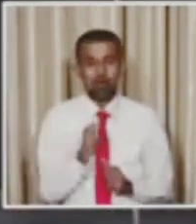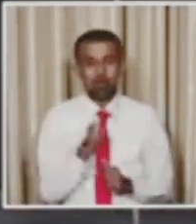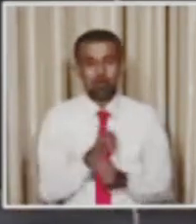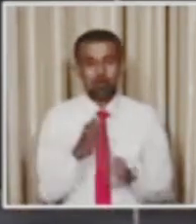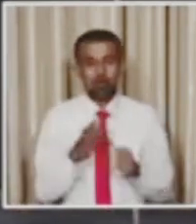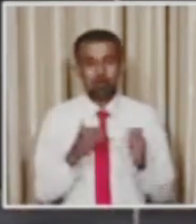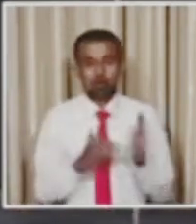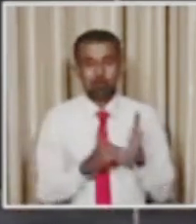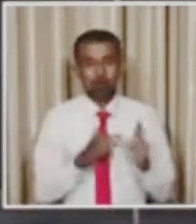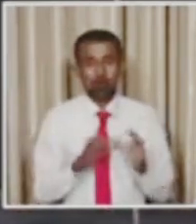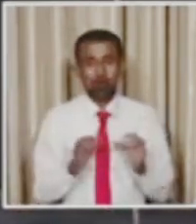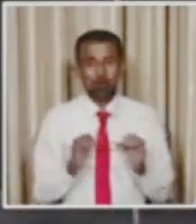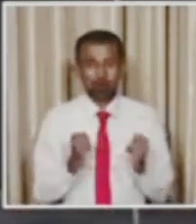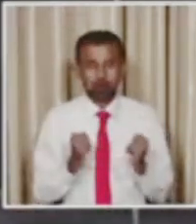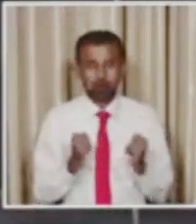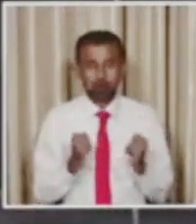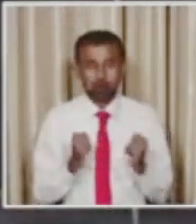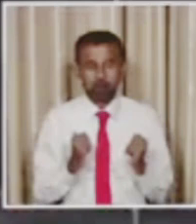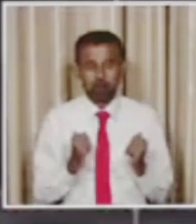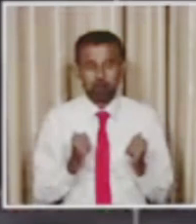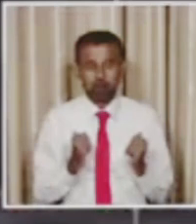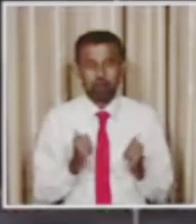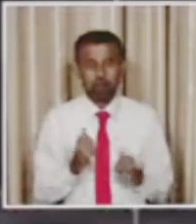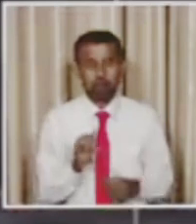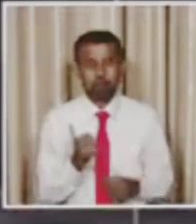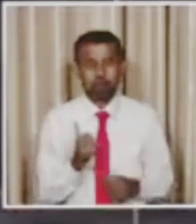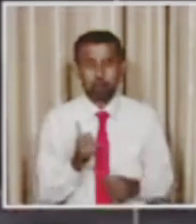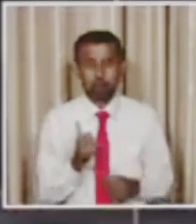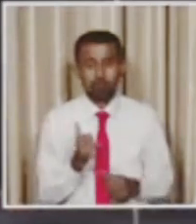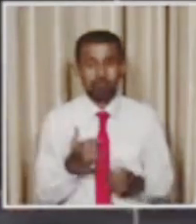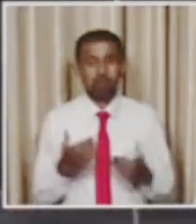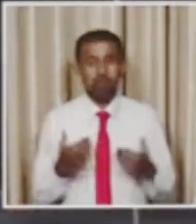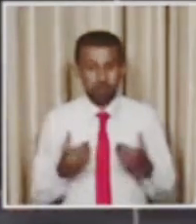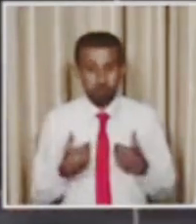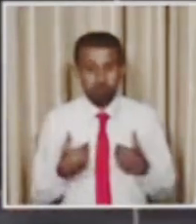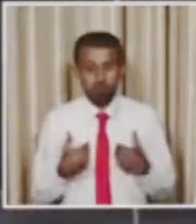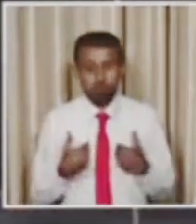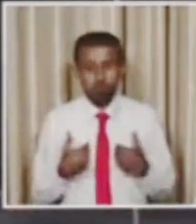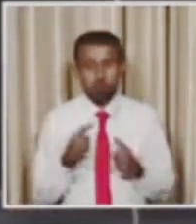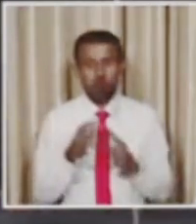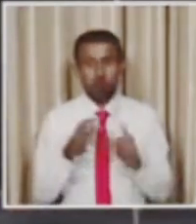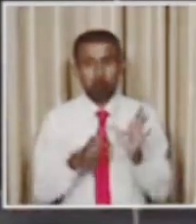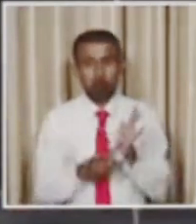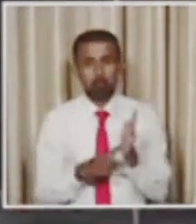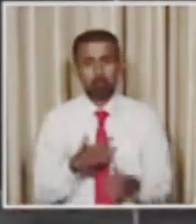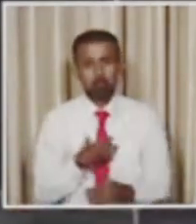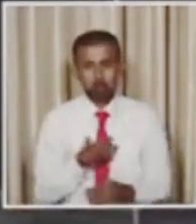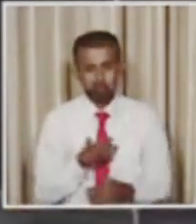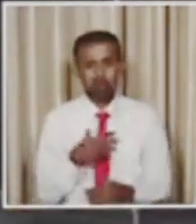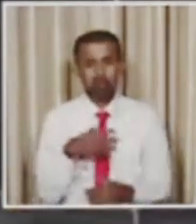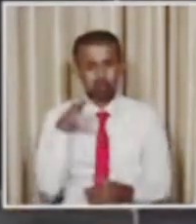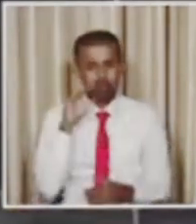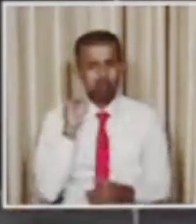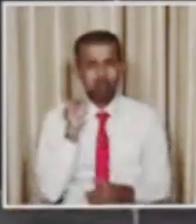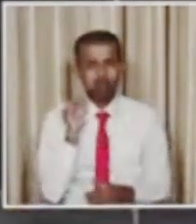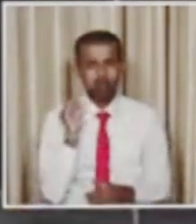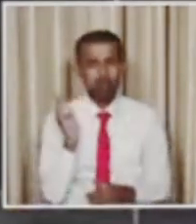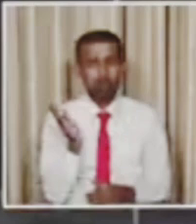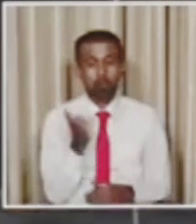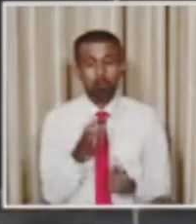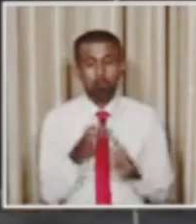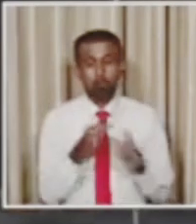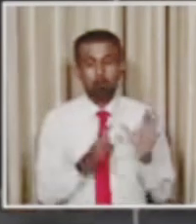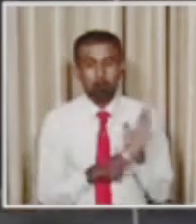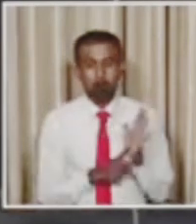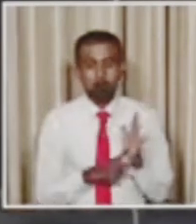තීරයේ ජීවත් වෙන්න ඉරණමට පත් වෙන්න නියමිතව තිබිච්ච අපට පලස්තීනුවන්ගේ වේදනාව දැනෙනවා කාටත් වඩා. ඒ නිසා